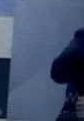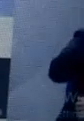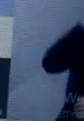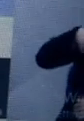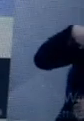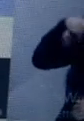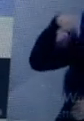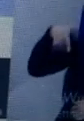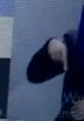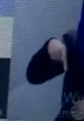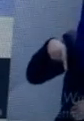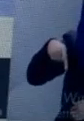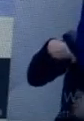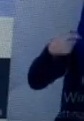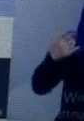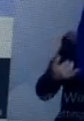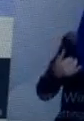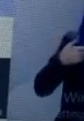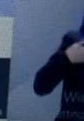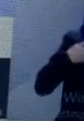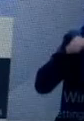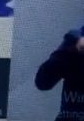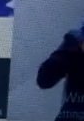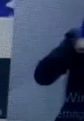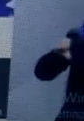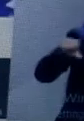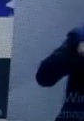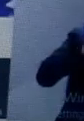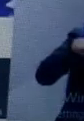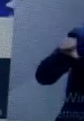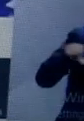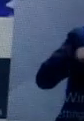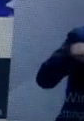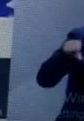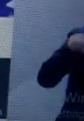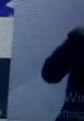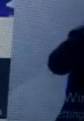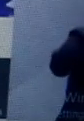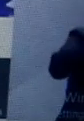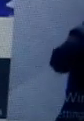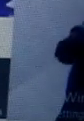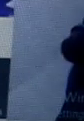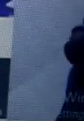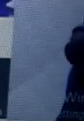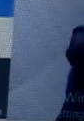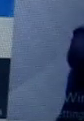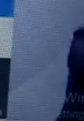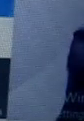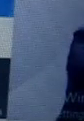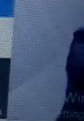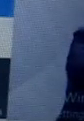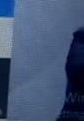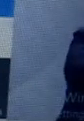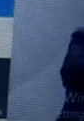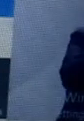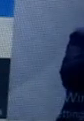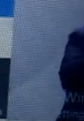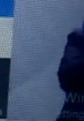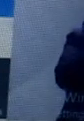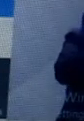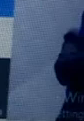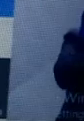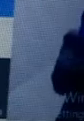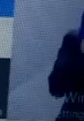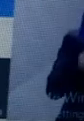ini, beberapa aktiviti dan sektor dalam senarai negatif semasa PKPB